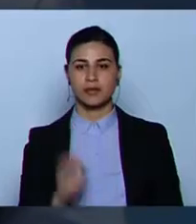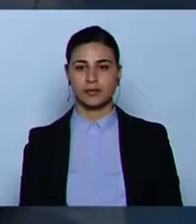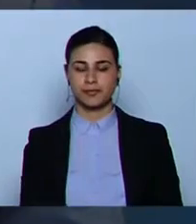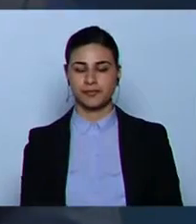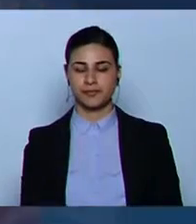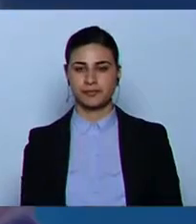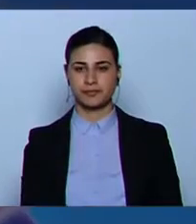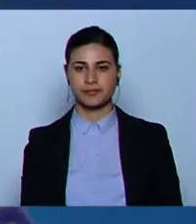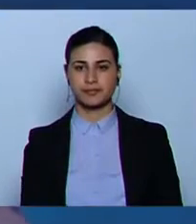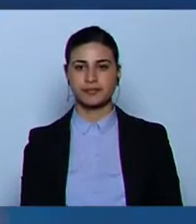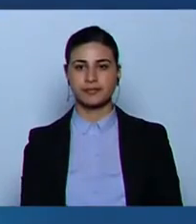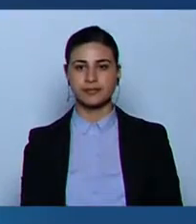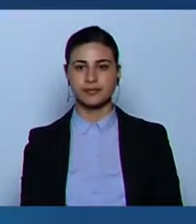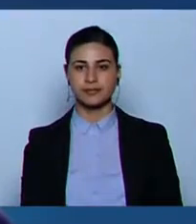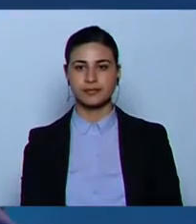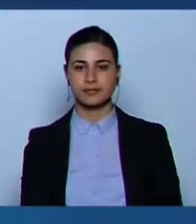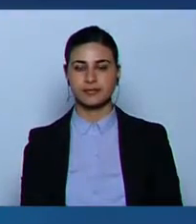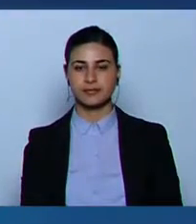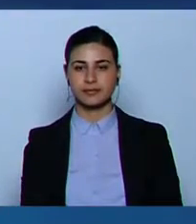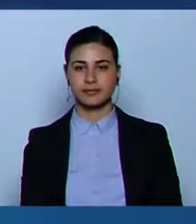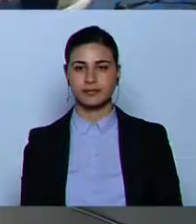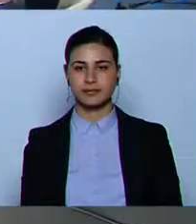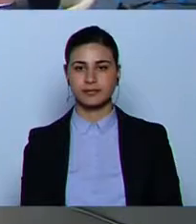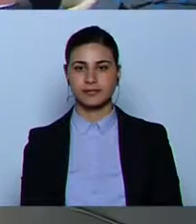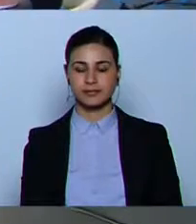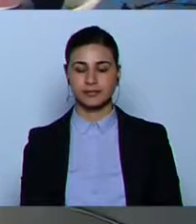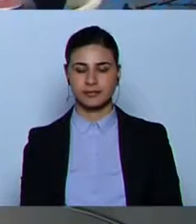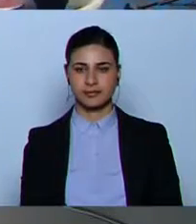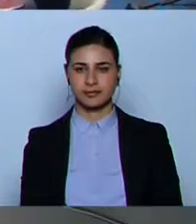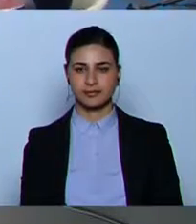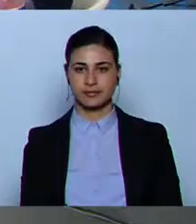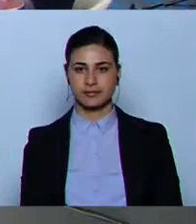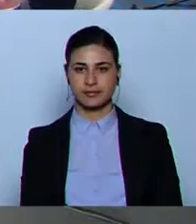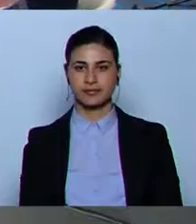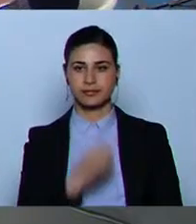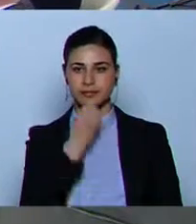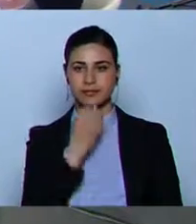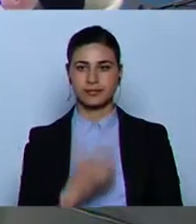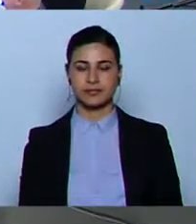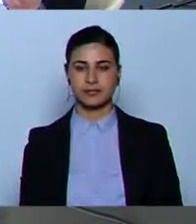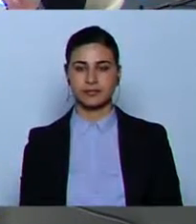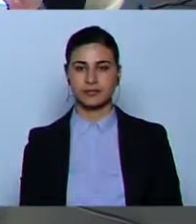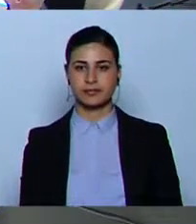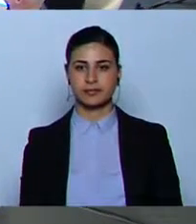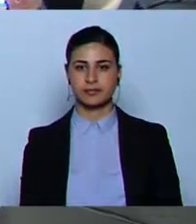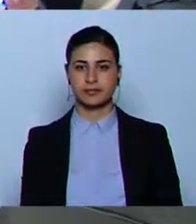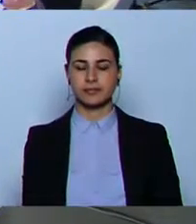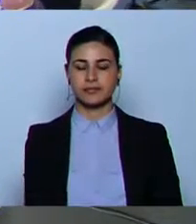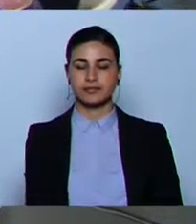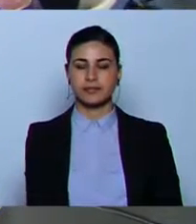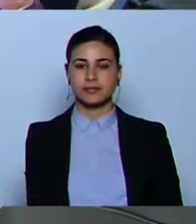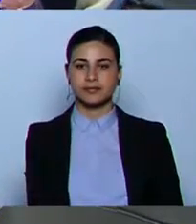სწორედ სამინისტროსთან ერთად. ეთქვა მოვაჩი. და ბატონო, კოტე იყო. ხელს გამო. ერთი